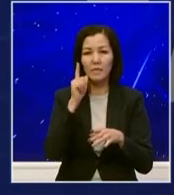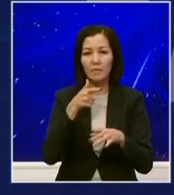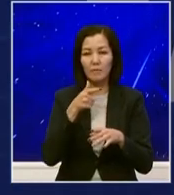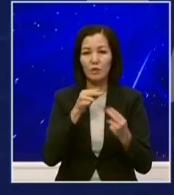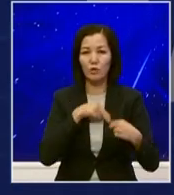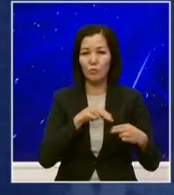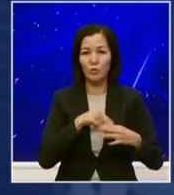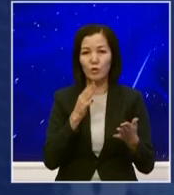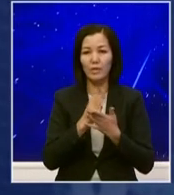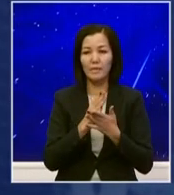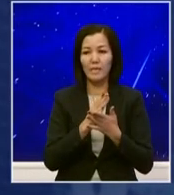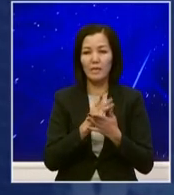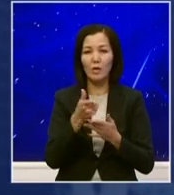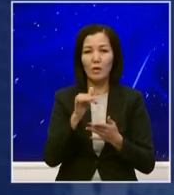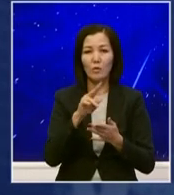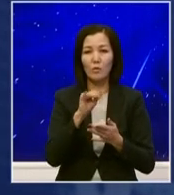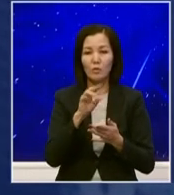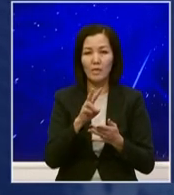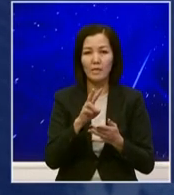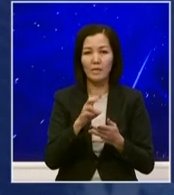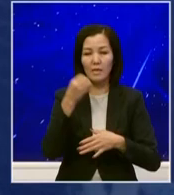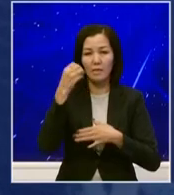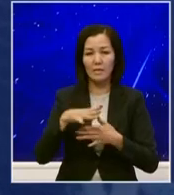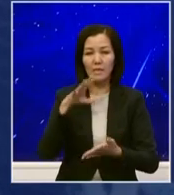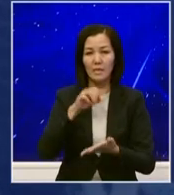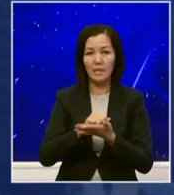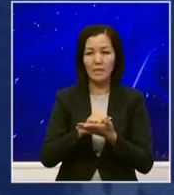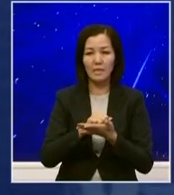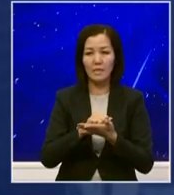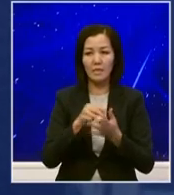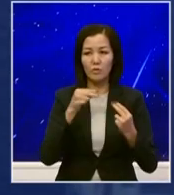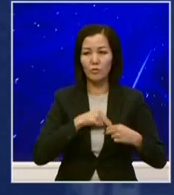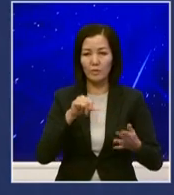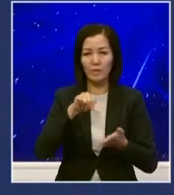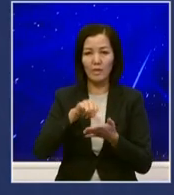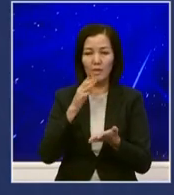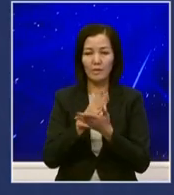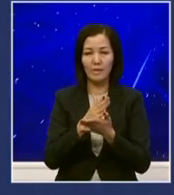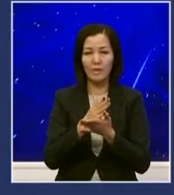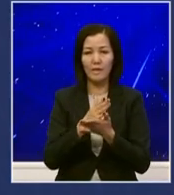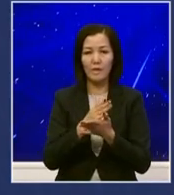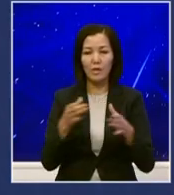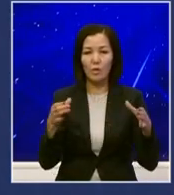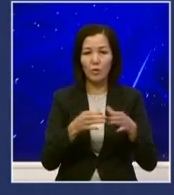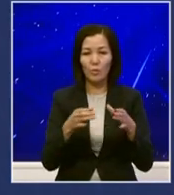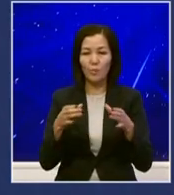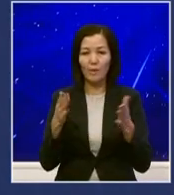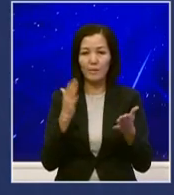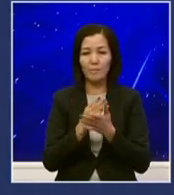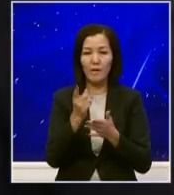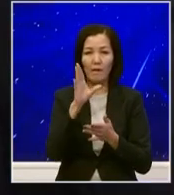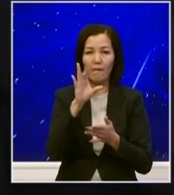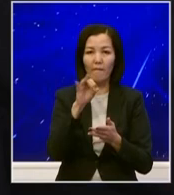қыз Қалдай Гүлжан деген. Біздер центр занятости арқылы жұмыстамыз осы жерде. Группамыз бар WhatsApp